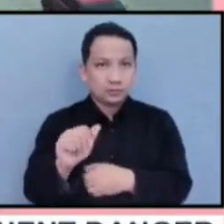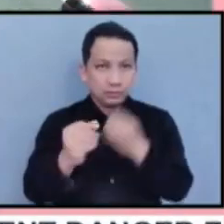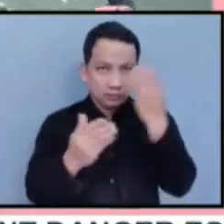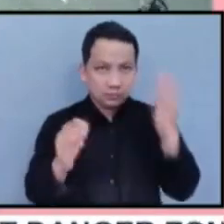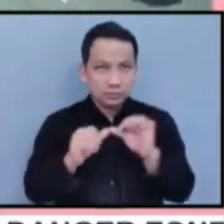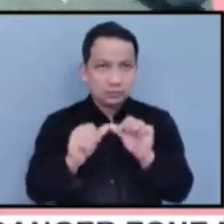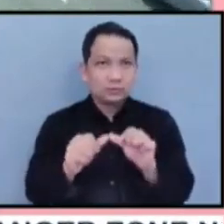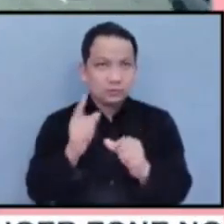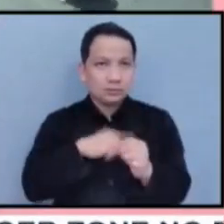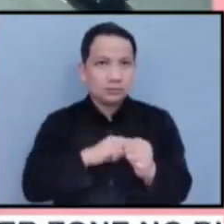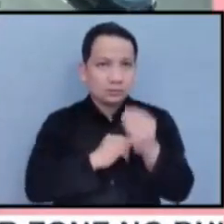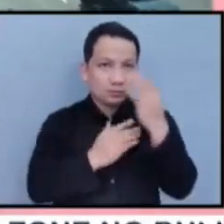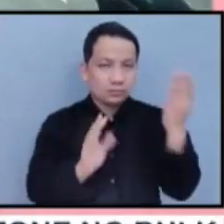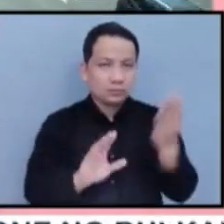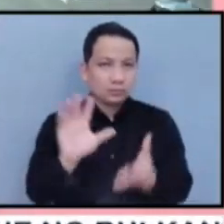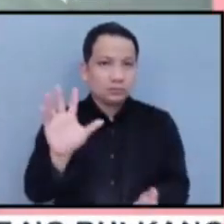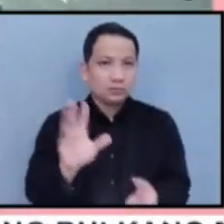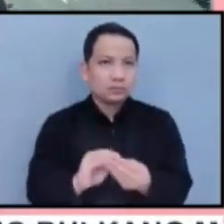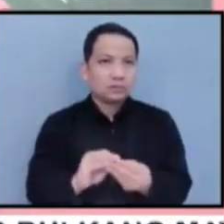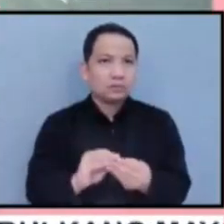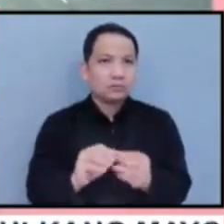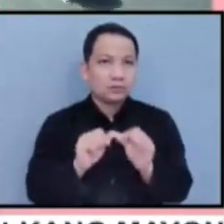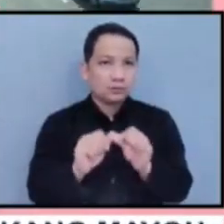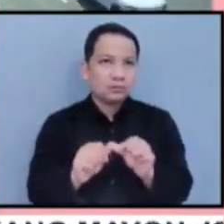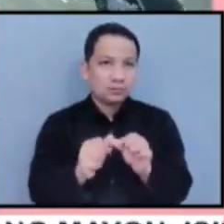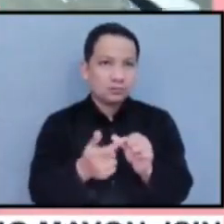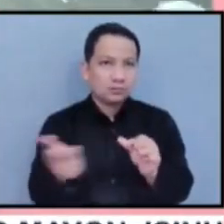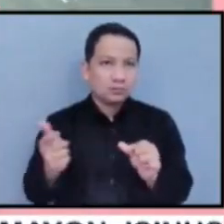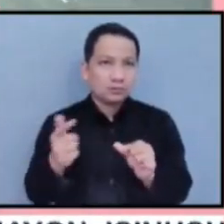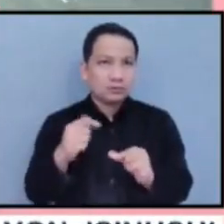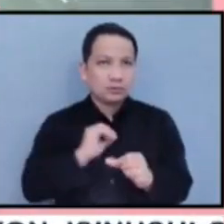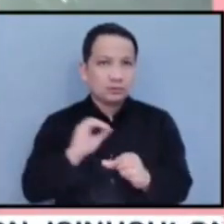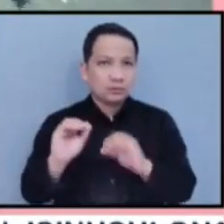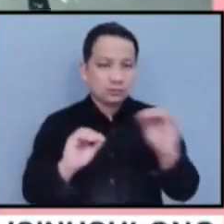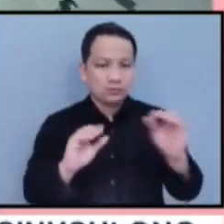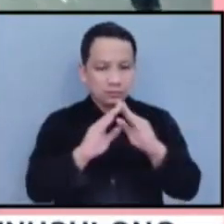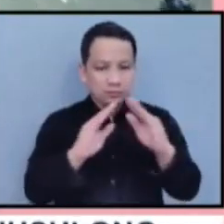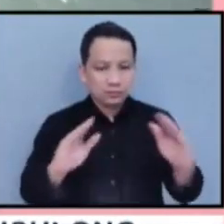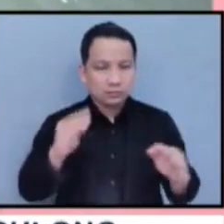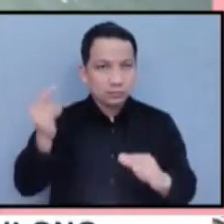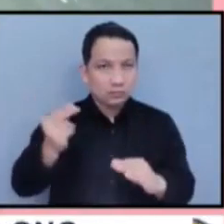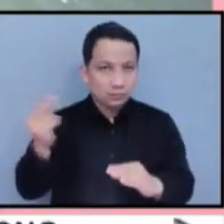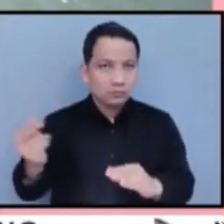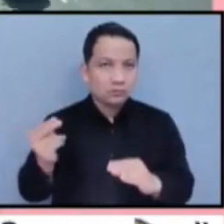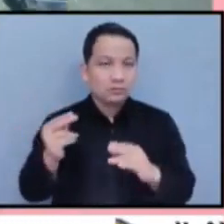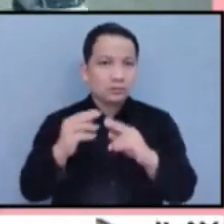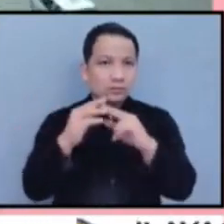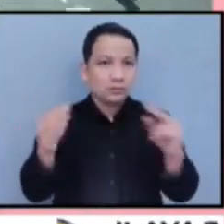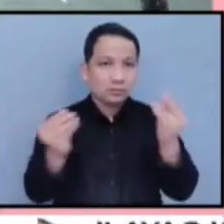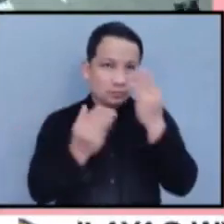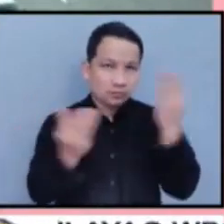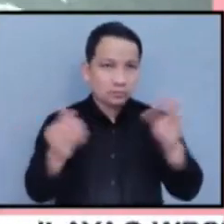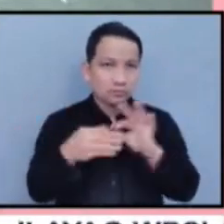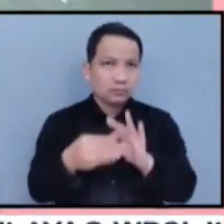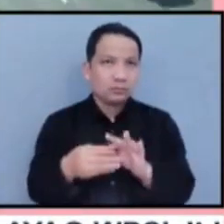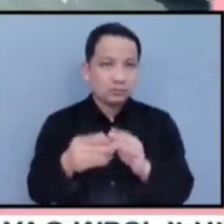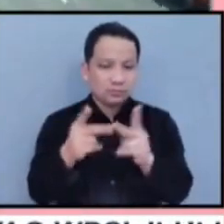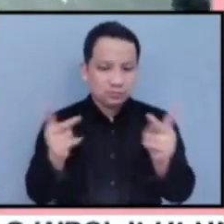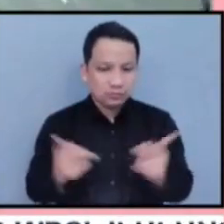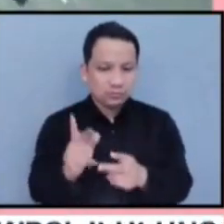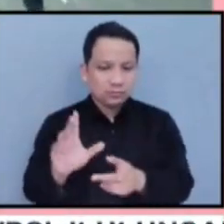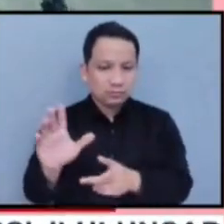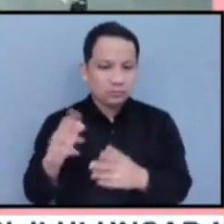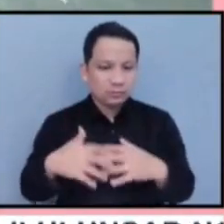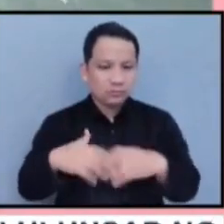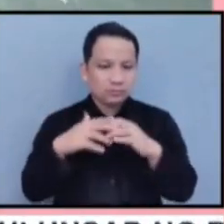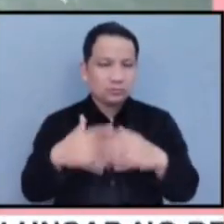paano sila makakatulong. Maliban sa pagkakaroon ng sariling bahay, gusto rin ng peace builders na magkaroon ng lugar para sa kanilang kabuhayan na